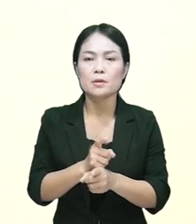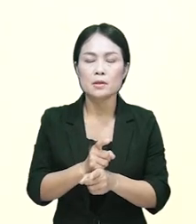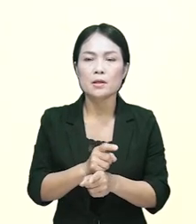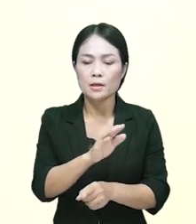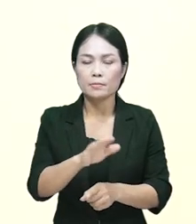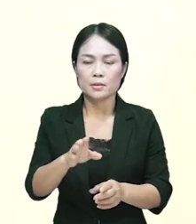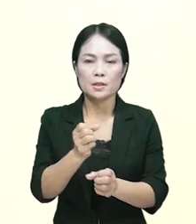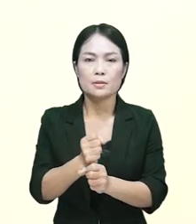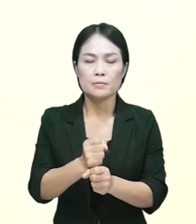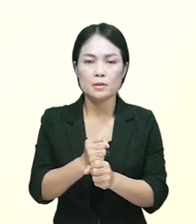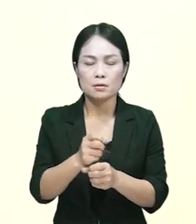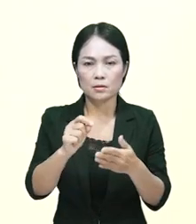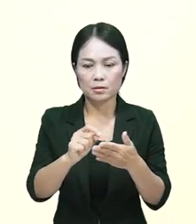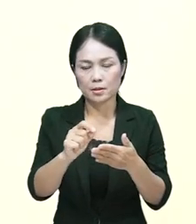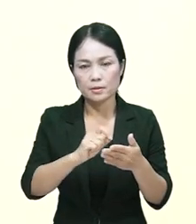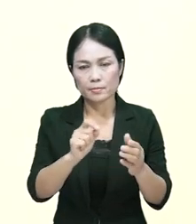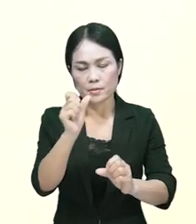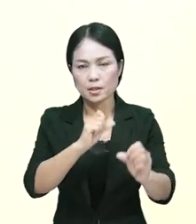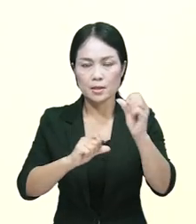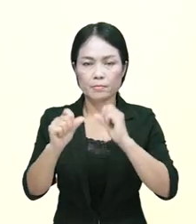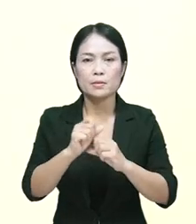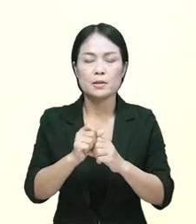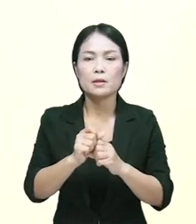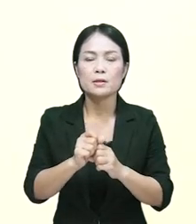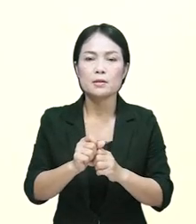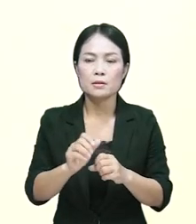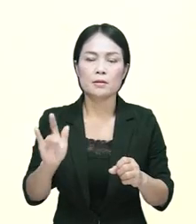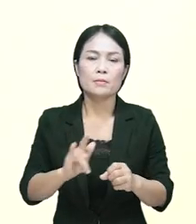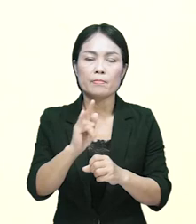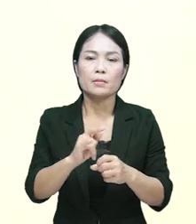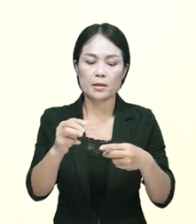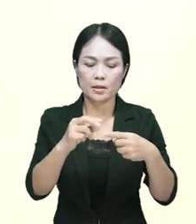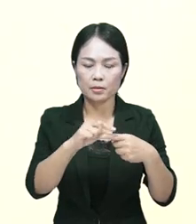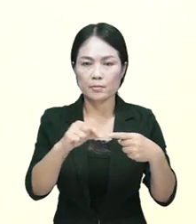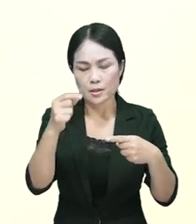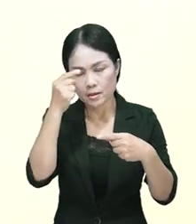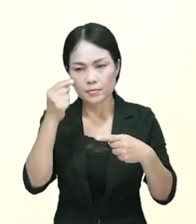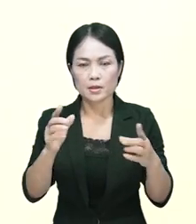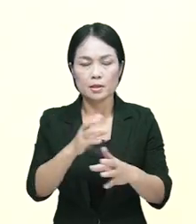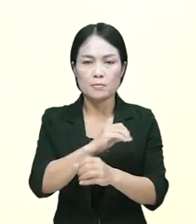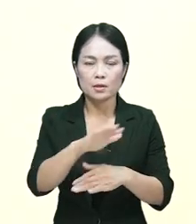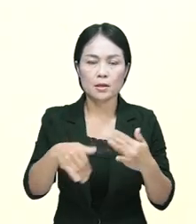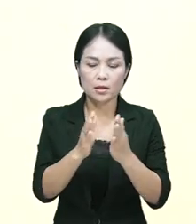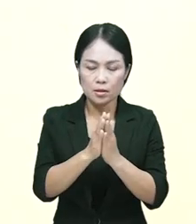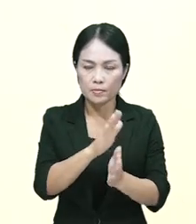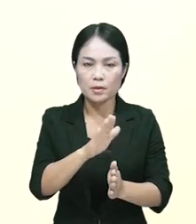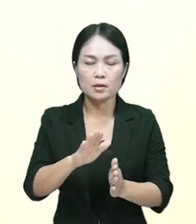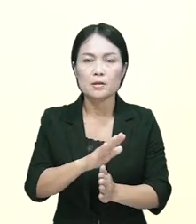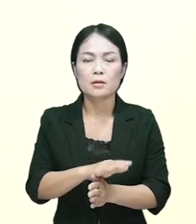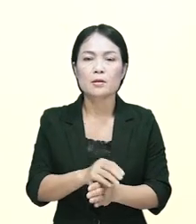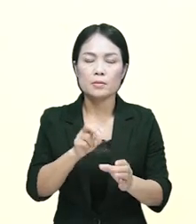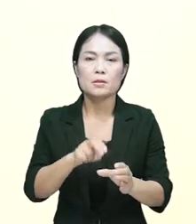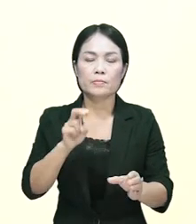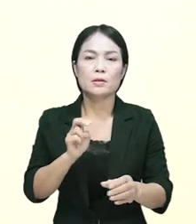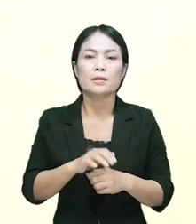កូនធ្វើការកែលម្អណាកូនណាប្រើខ្មៅដៃក៏បានដែរចាអរគុណកូនចាចឹងអ្នកគ្រូសំដកចេញណា